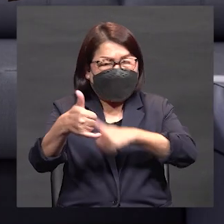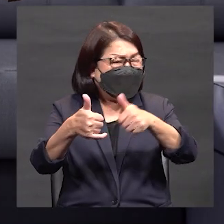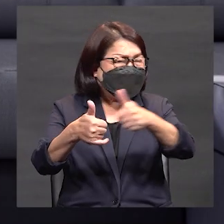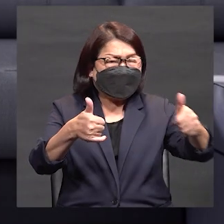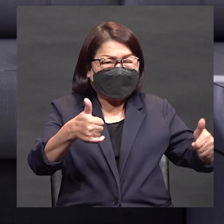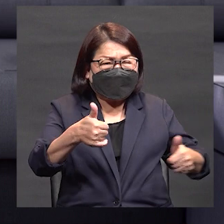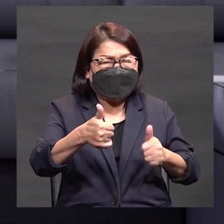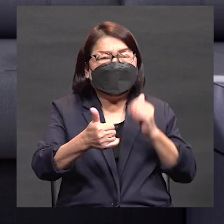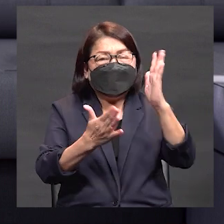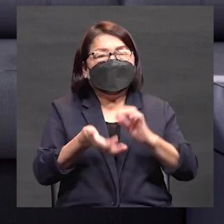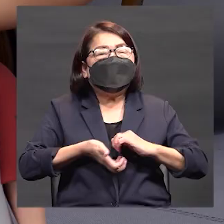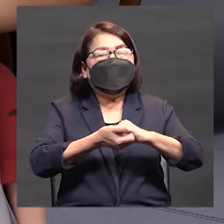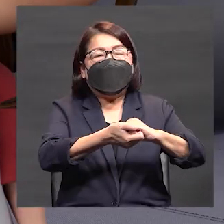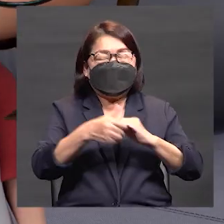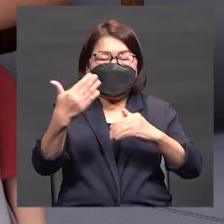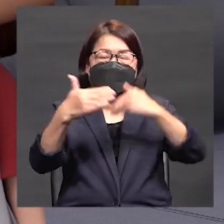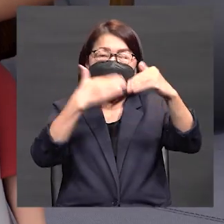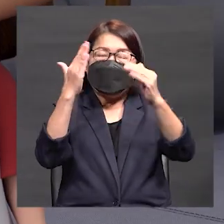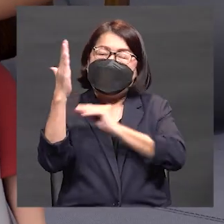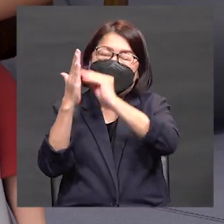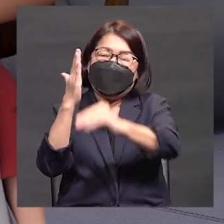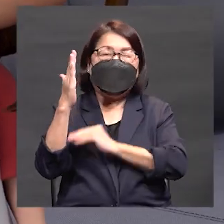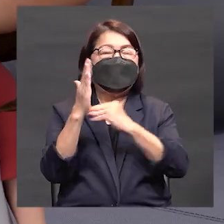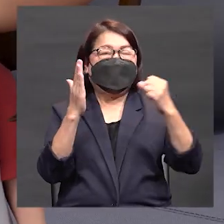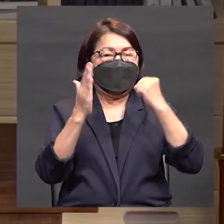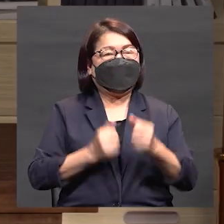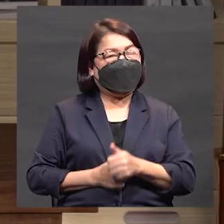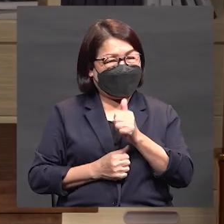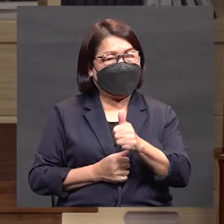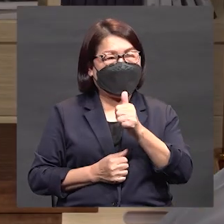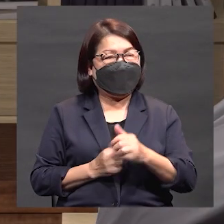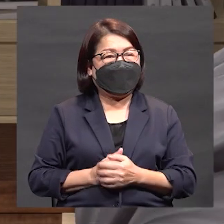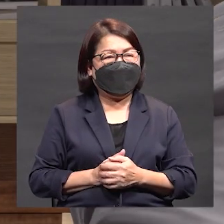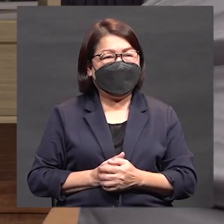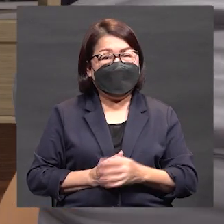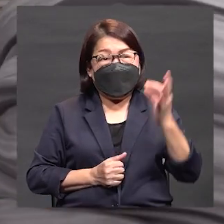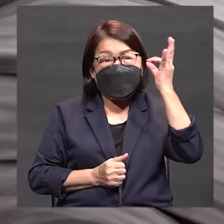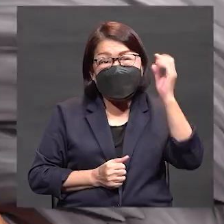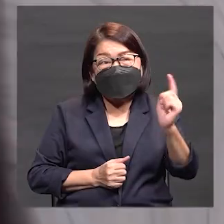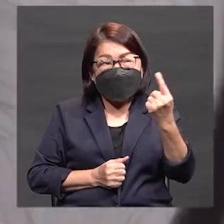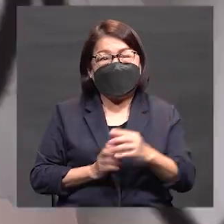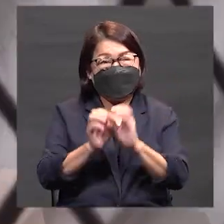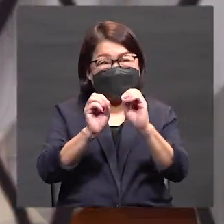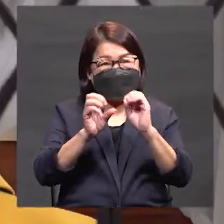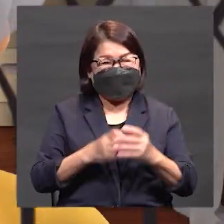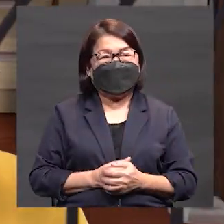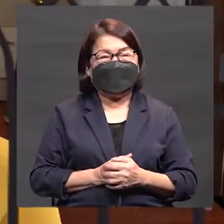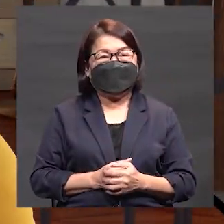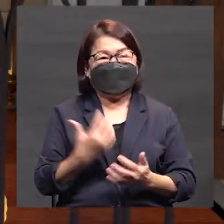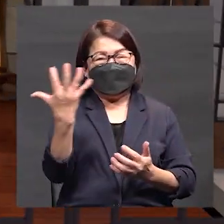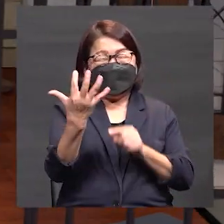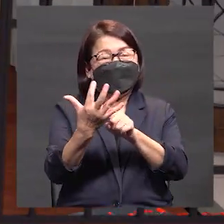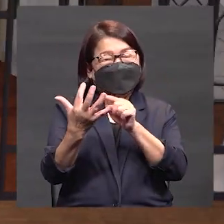ได้อย่างมั่นคงยังไงล่ะจ๊ะ ดีมากๆเลยนะครับ ฟังอีกครั้งหนึ่งนะคะกาก